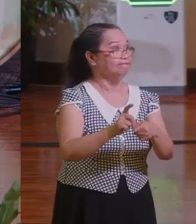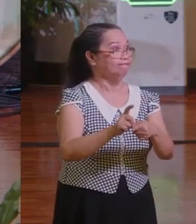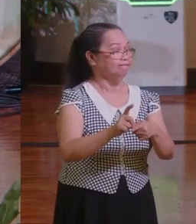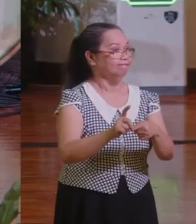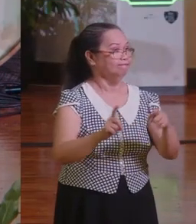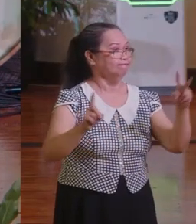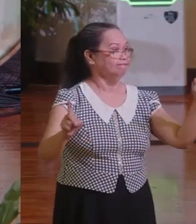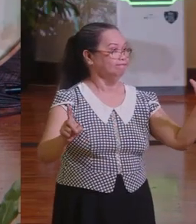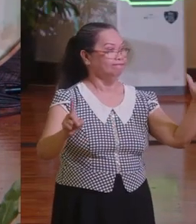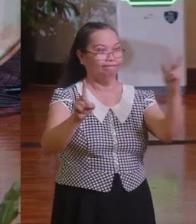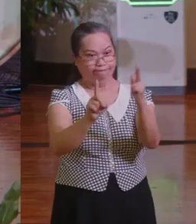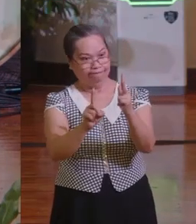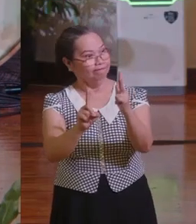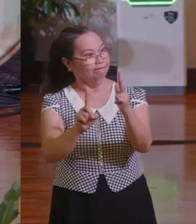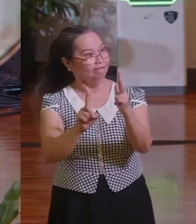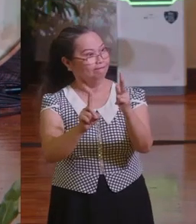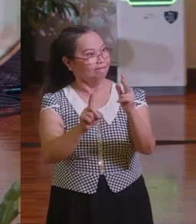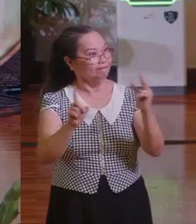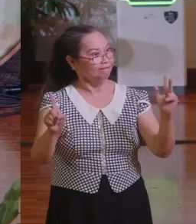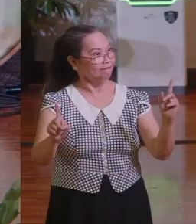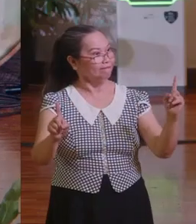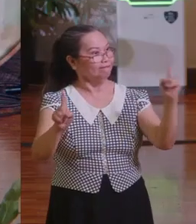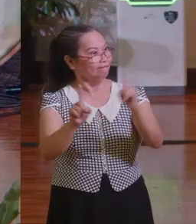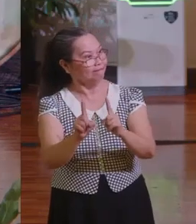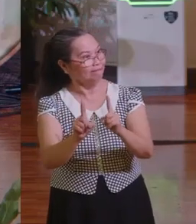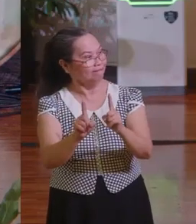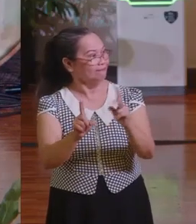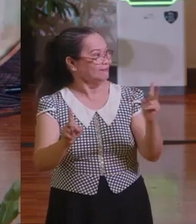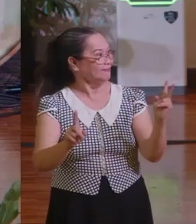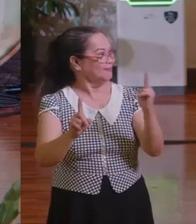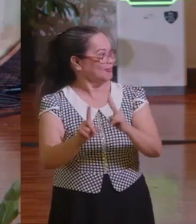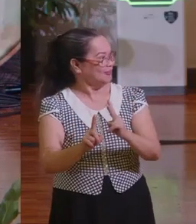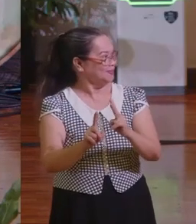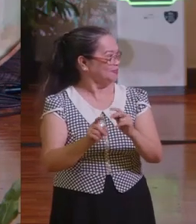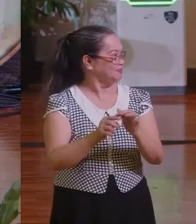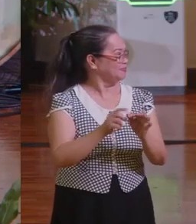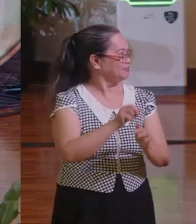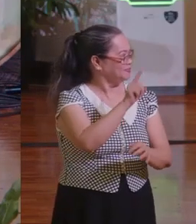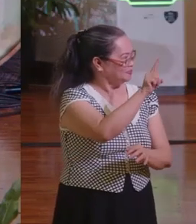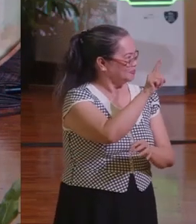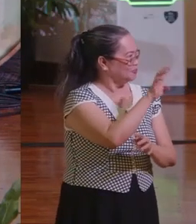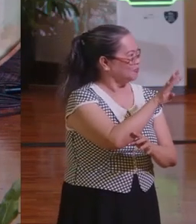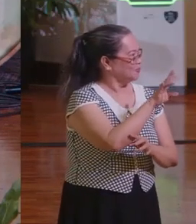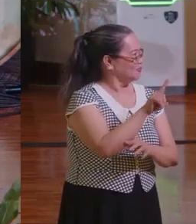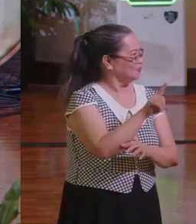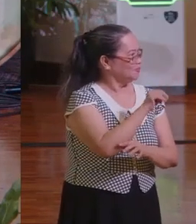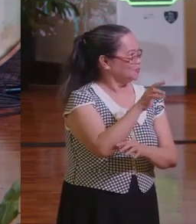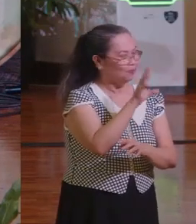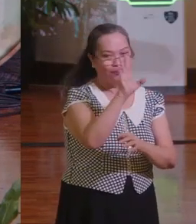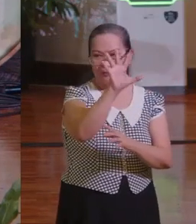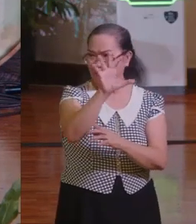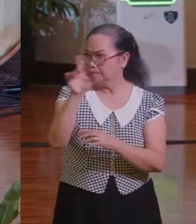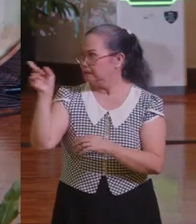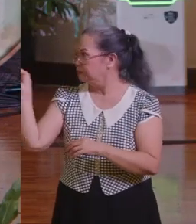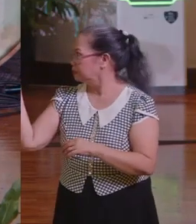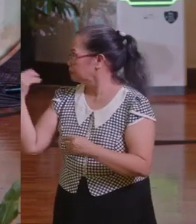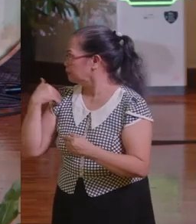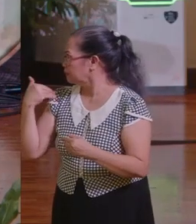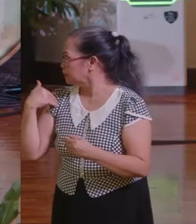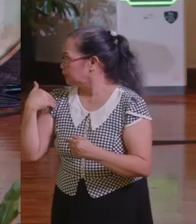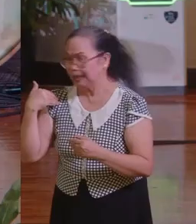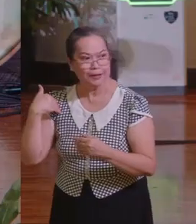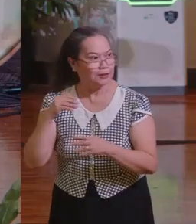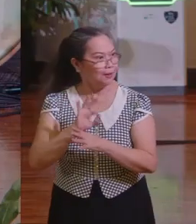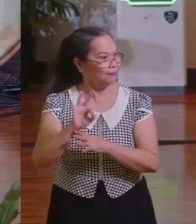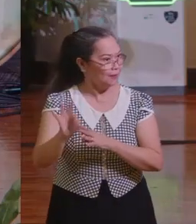kapatid. Ang sabi sa Psalm 141:5, ay may babasahin pa pala ako. Hindi pa ako tapos sa Matthew